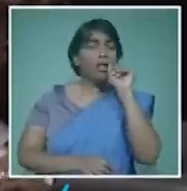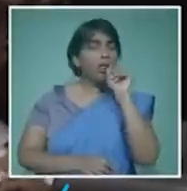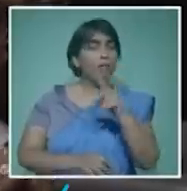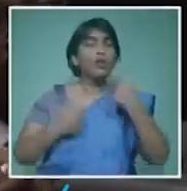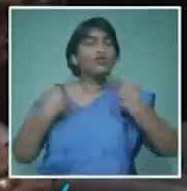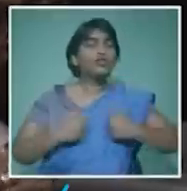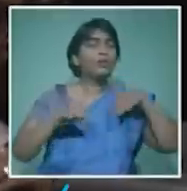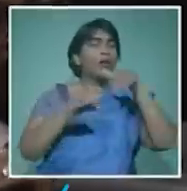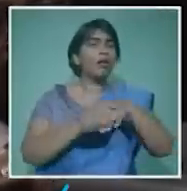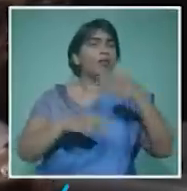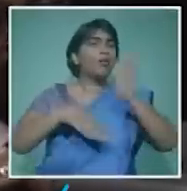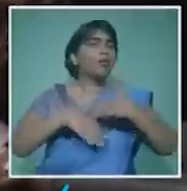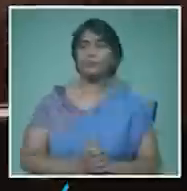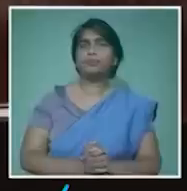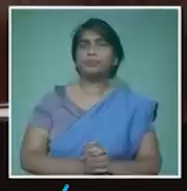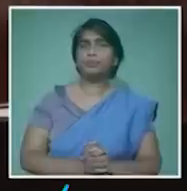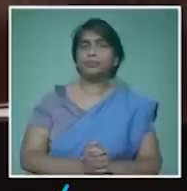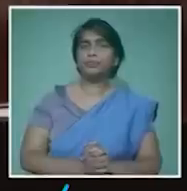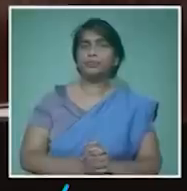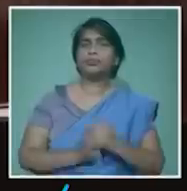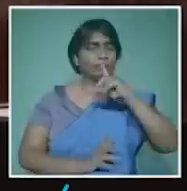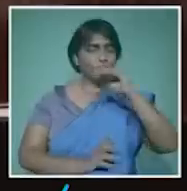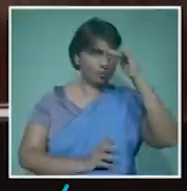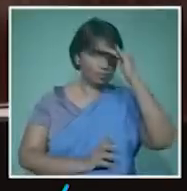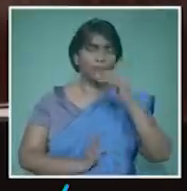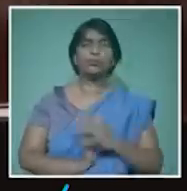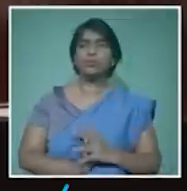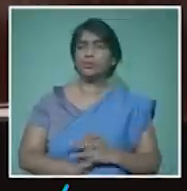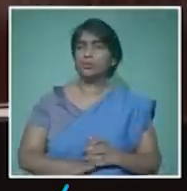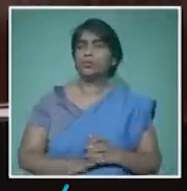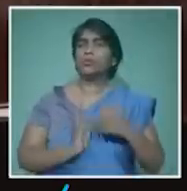මොන සංස්ථාවේද කොයි කාලෙද හිටියේ කියලා ඉදිරිපත් කරන්න. ගරු නියෝජ්‍ය කතානායකතුමනි,